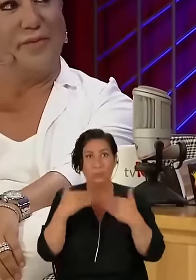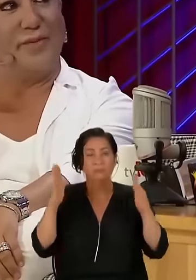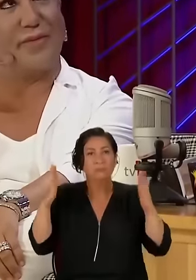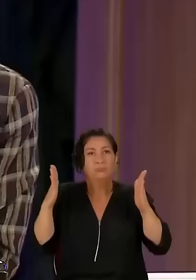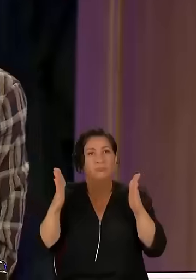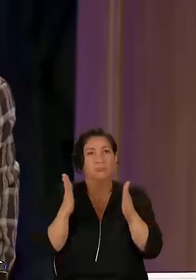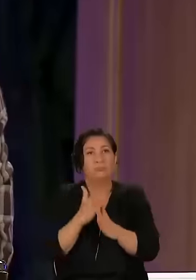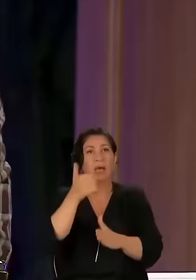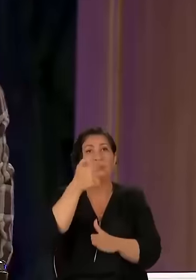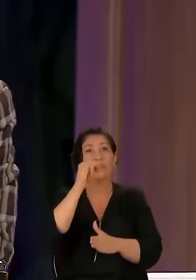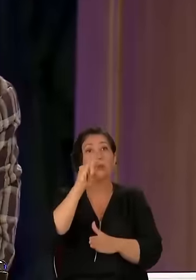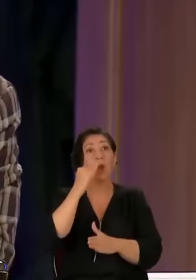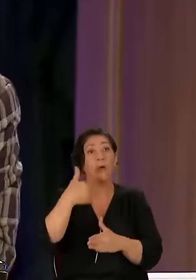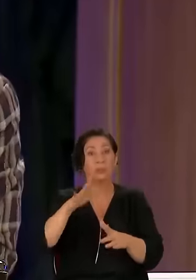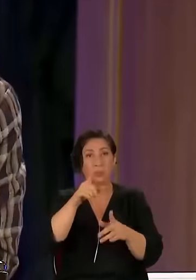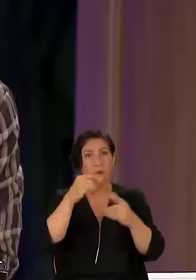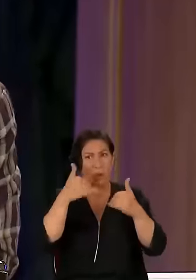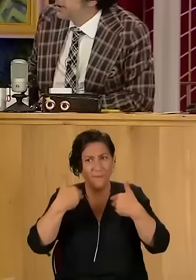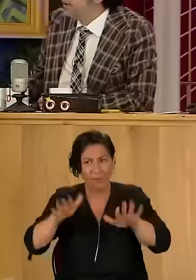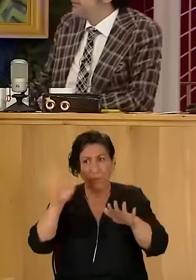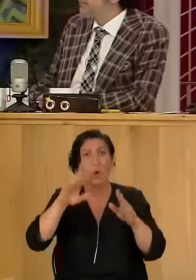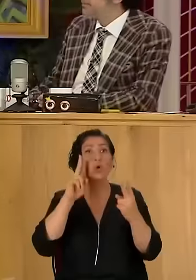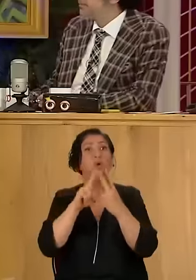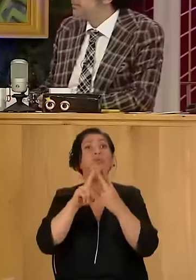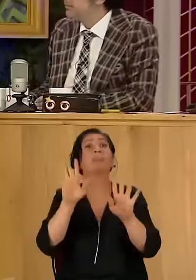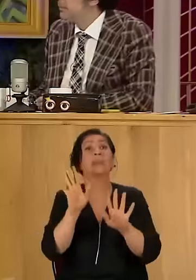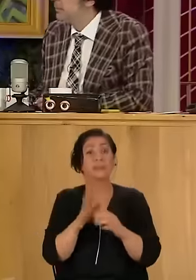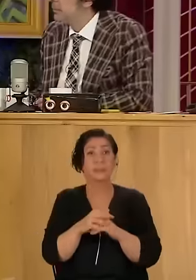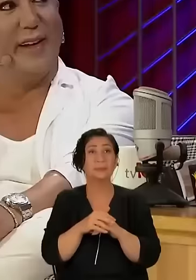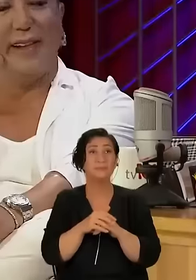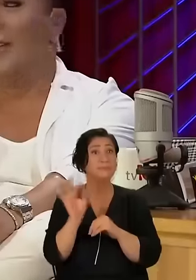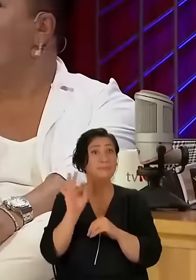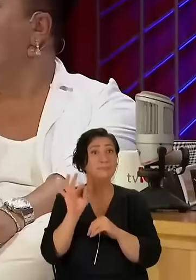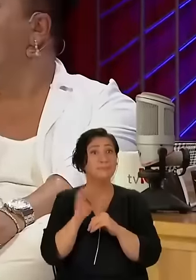60 kilo verdi. Ondan sonra da görüşemedik bu kiloları verdikten sonra. Aynen.